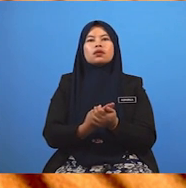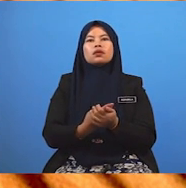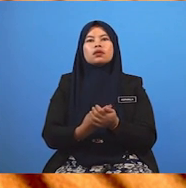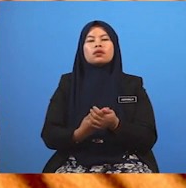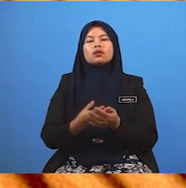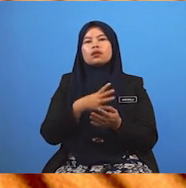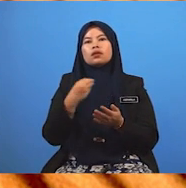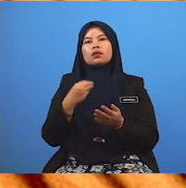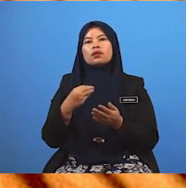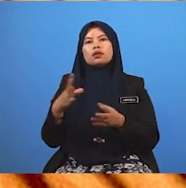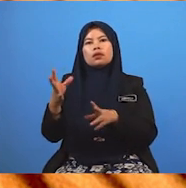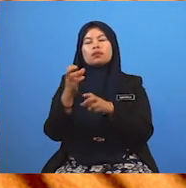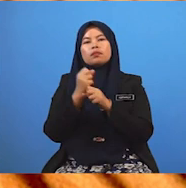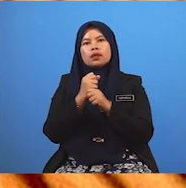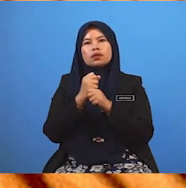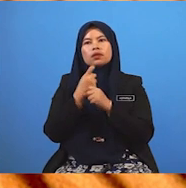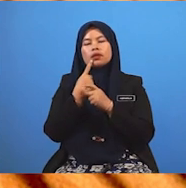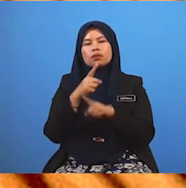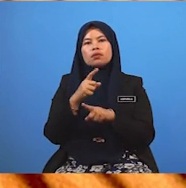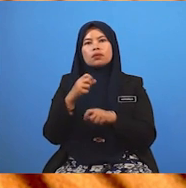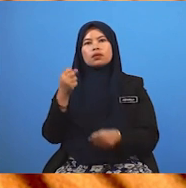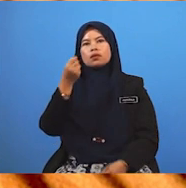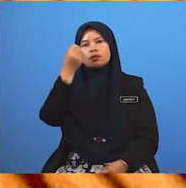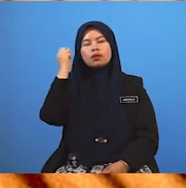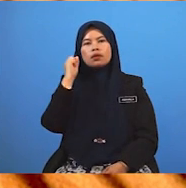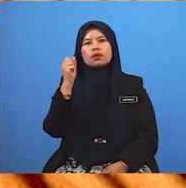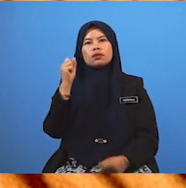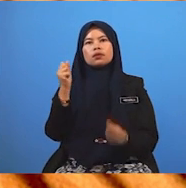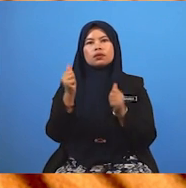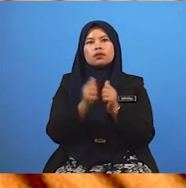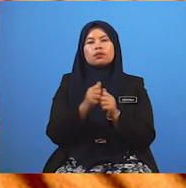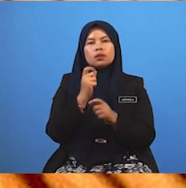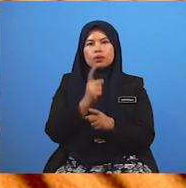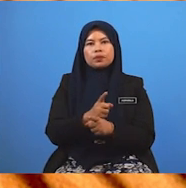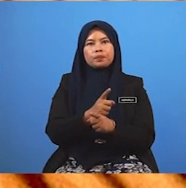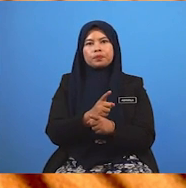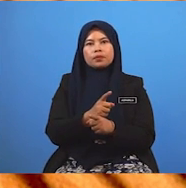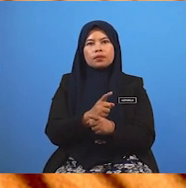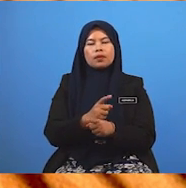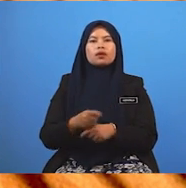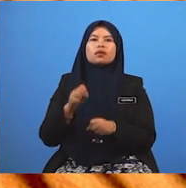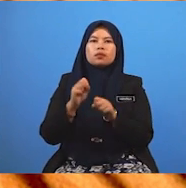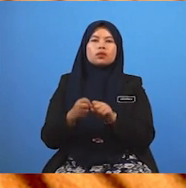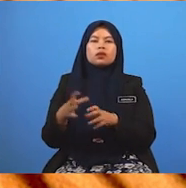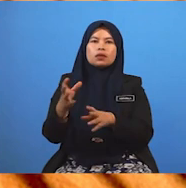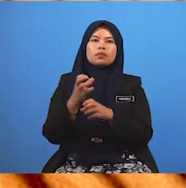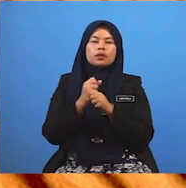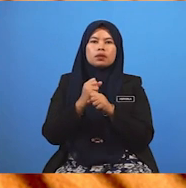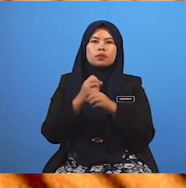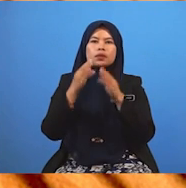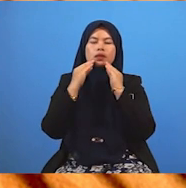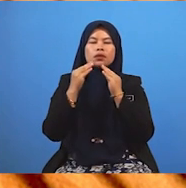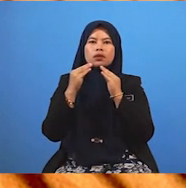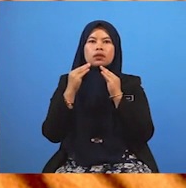betul. Apa yang paling penting ialah kita mendapat pengajaran dan panduan dalam kehidupan,